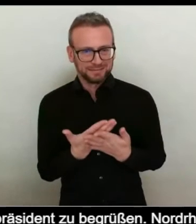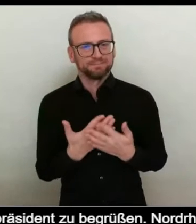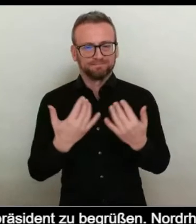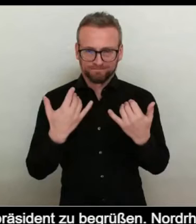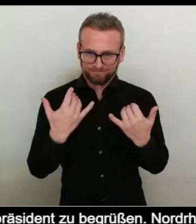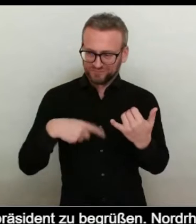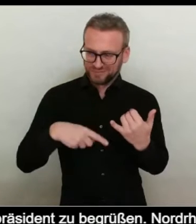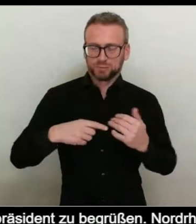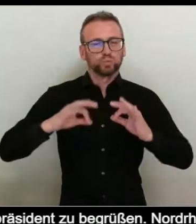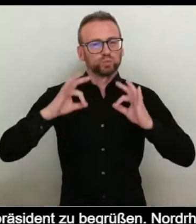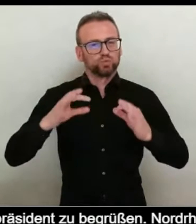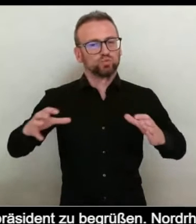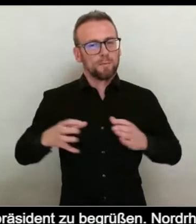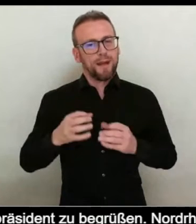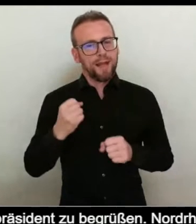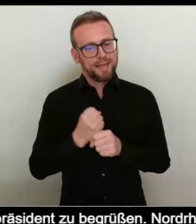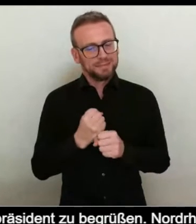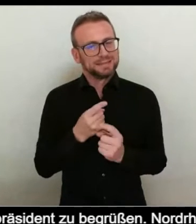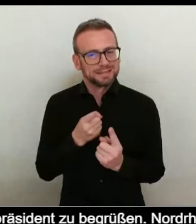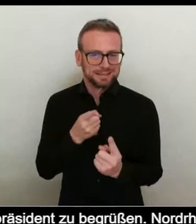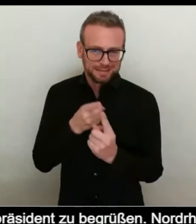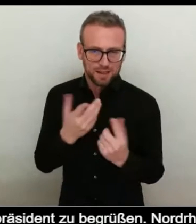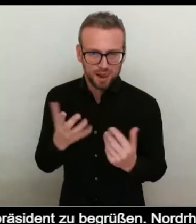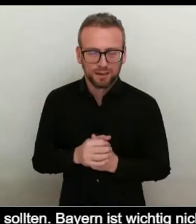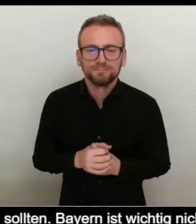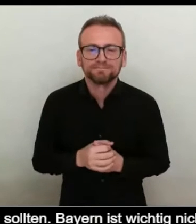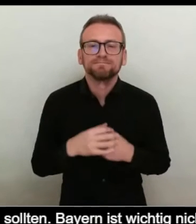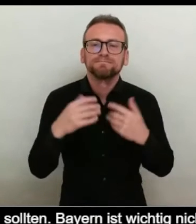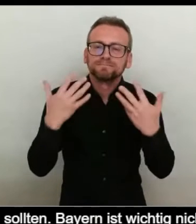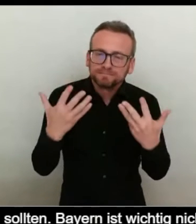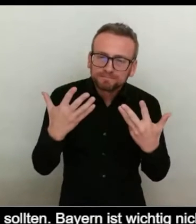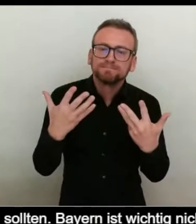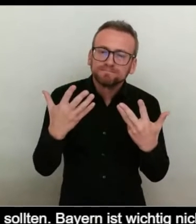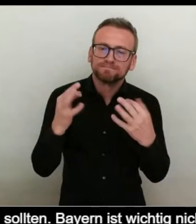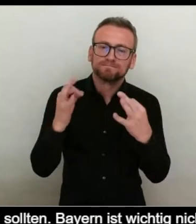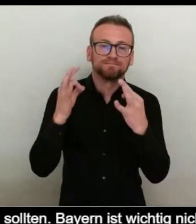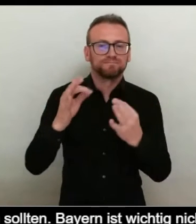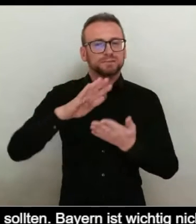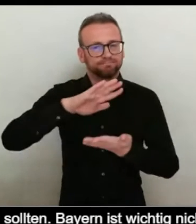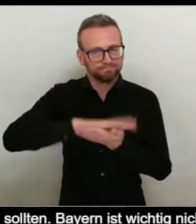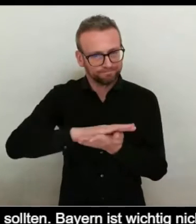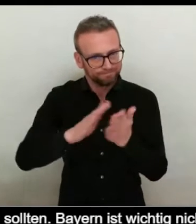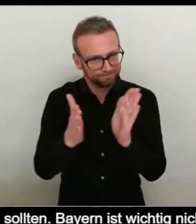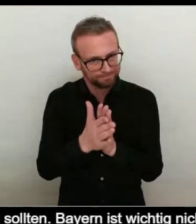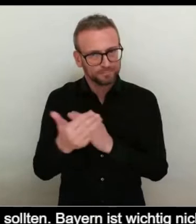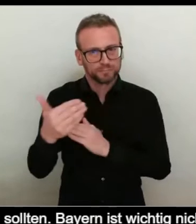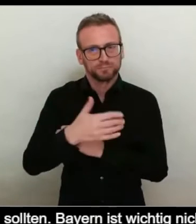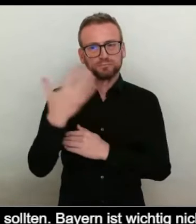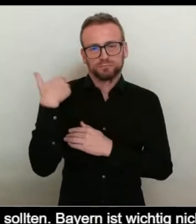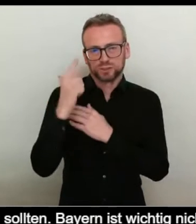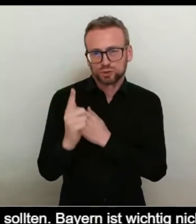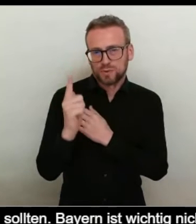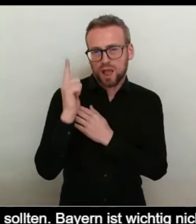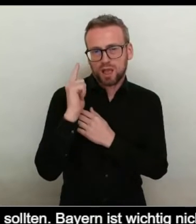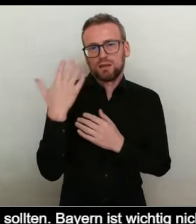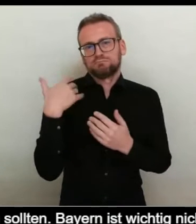Und jetzt haben wir vereinbart, dass wir in diesem Jahr wahrscheinlich im April herum nach Nordrhein-Westfalen fahren mit dem Bayerischen Kabinett, um uns auszutauschen. Was